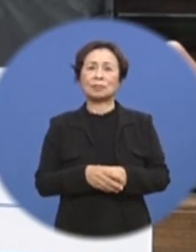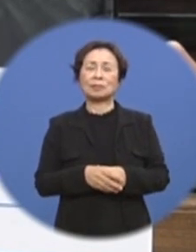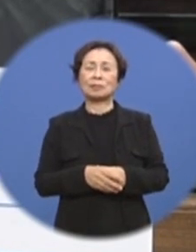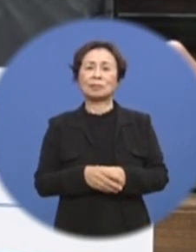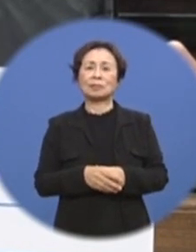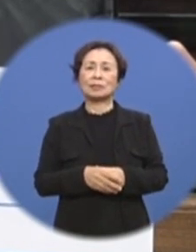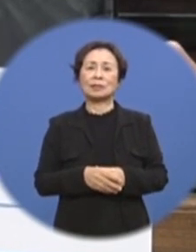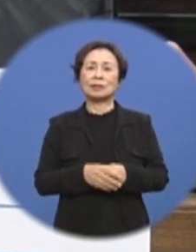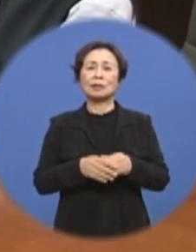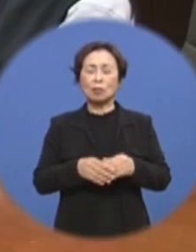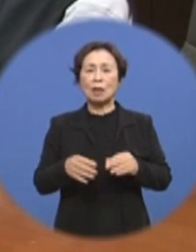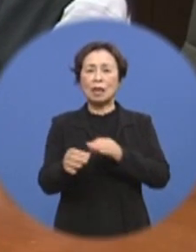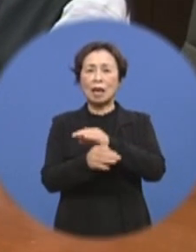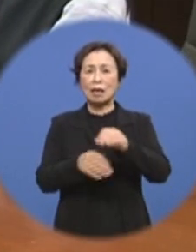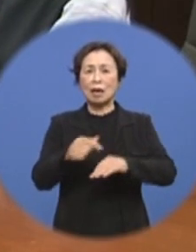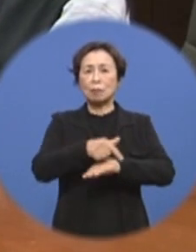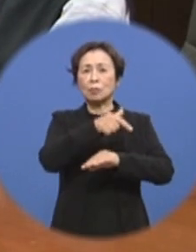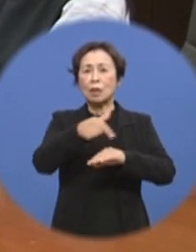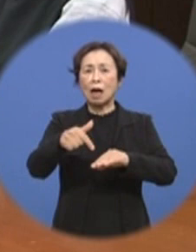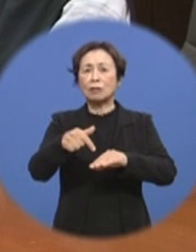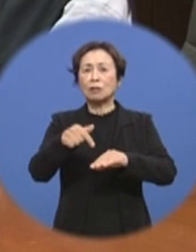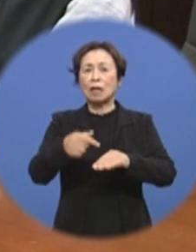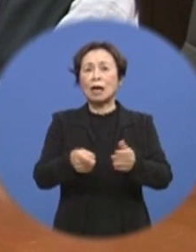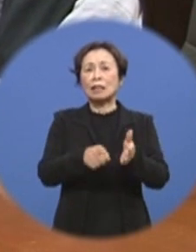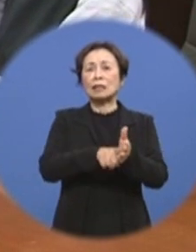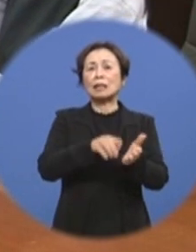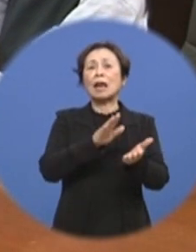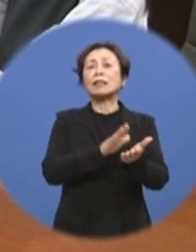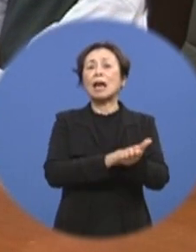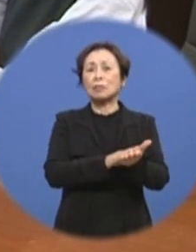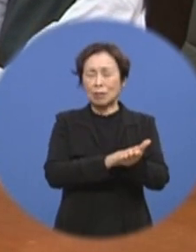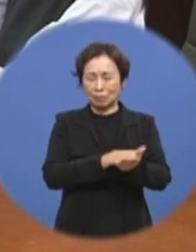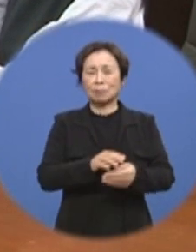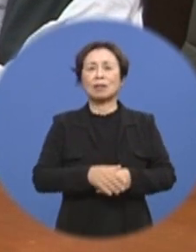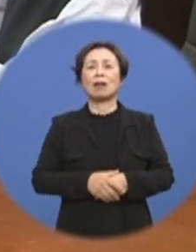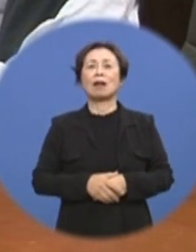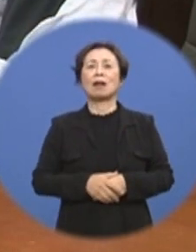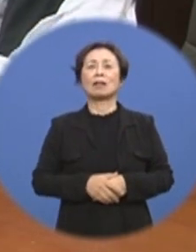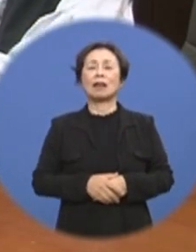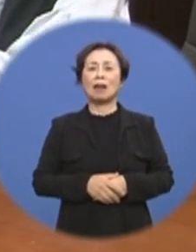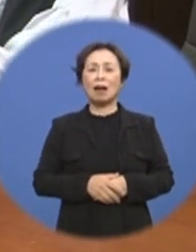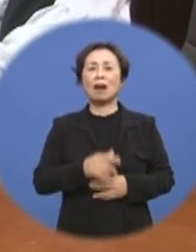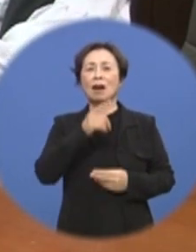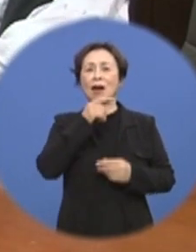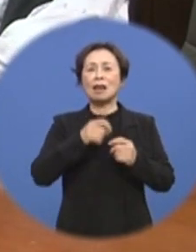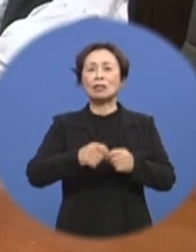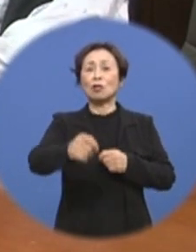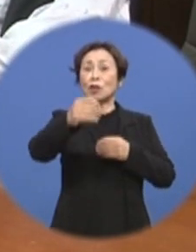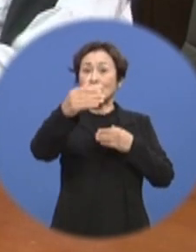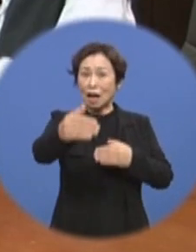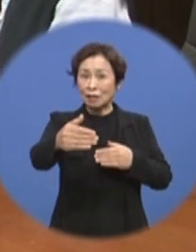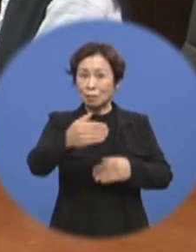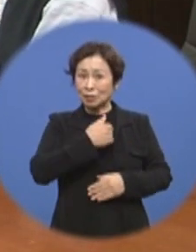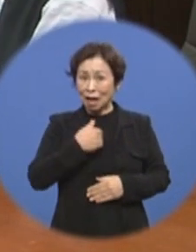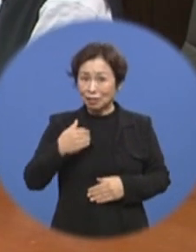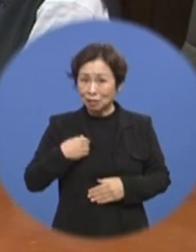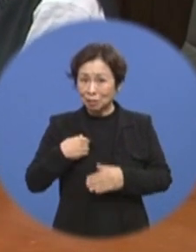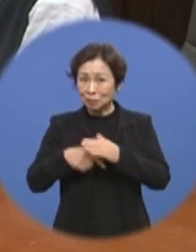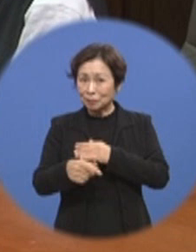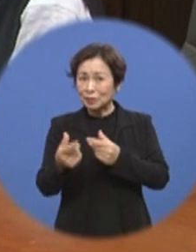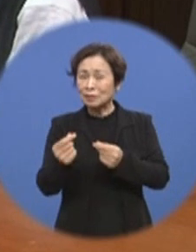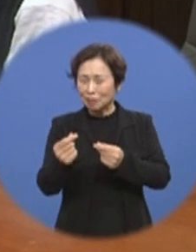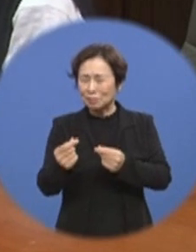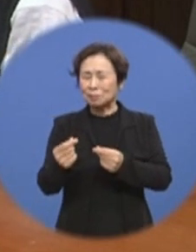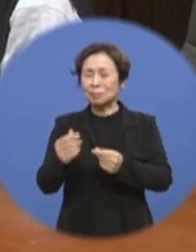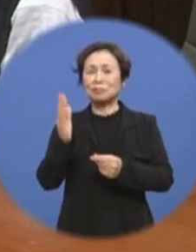経営プランの中に書いていますということで長期にわたっても大丈夫というお話を携帯や